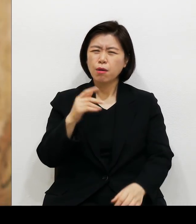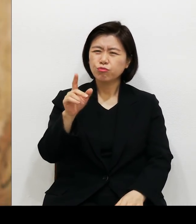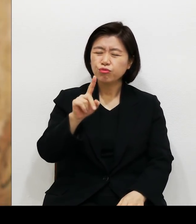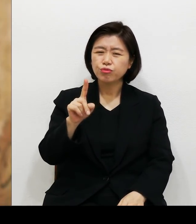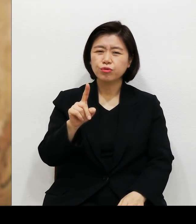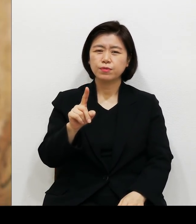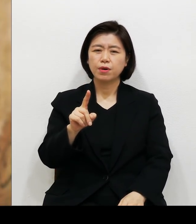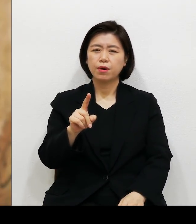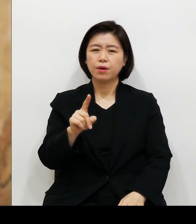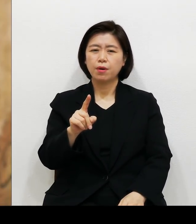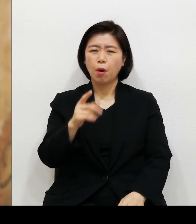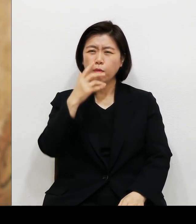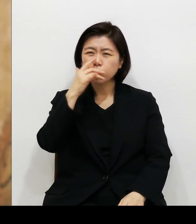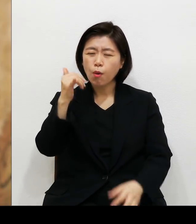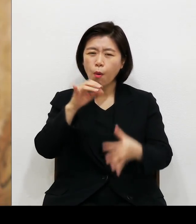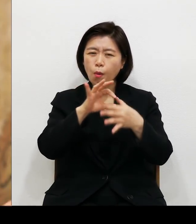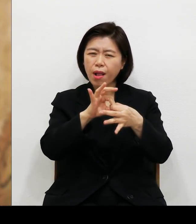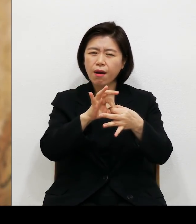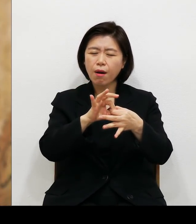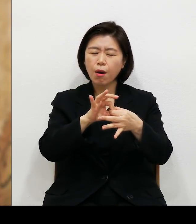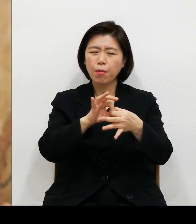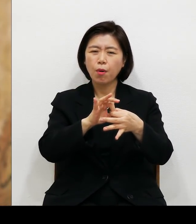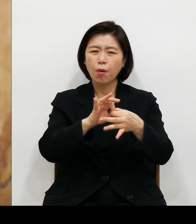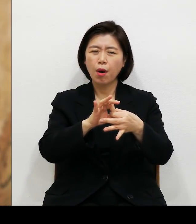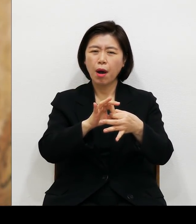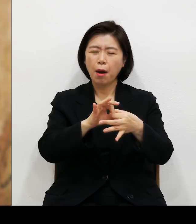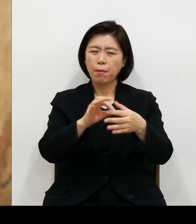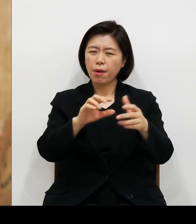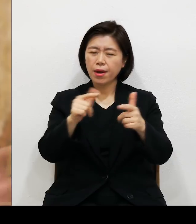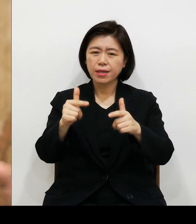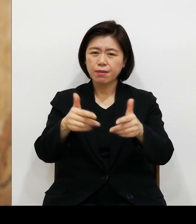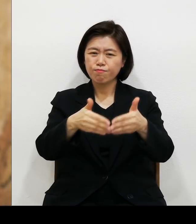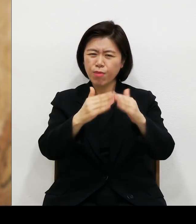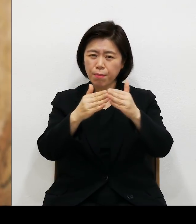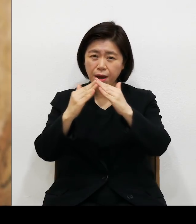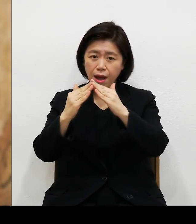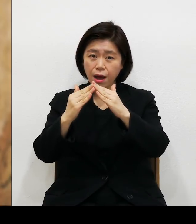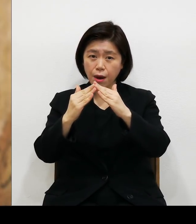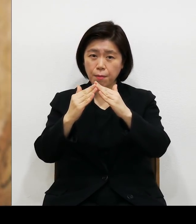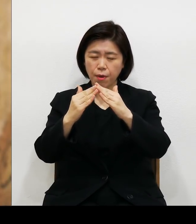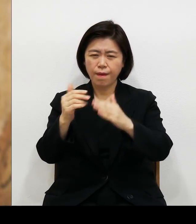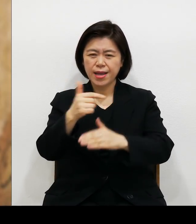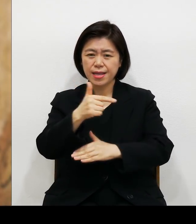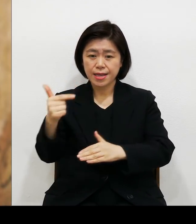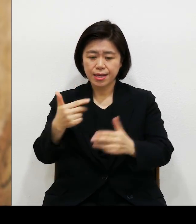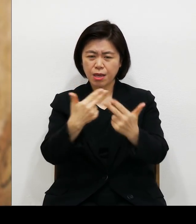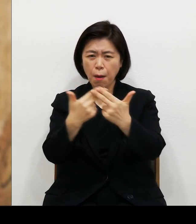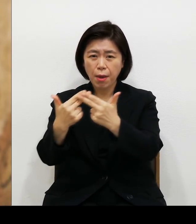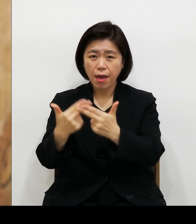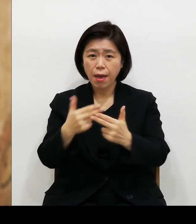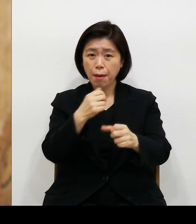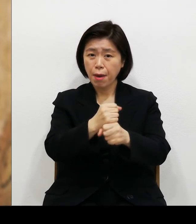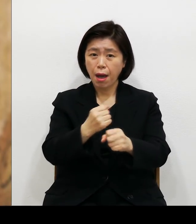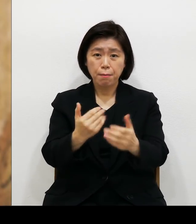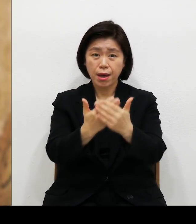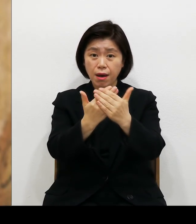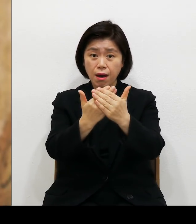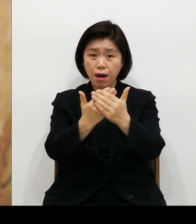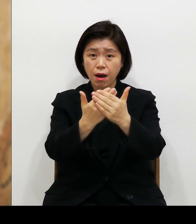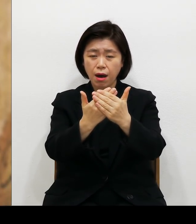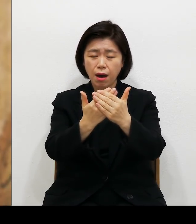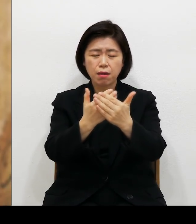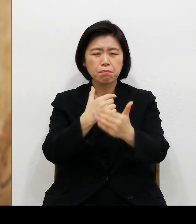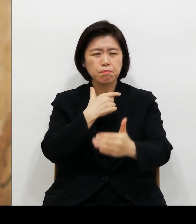한부모 관련된 단체를 한다고 해서 이게 뭐 사단법인 되고 재단법인 되고 엄청나게 규모가 커지고 엄청나게 좋은 일을 많이 하는 단체로 발전하고 싶은